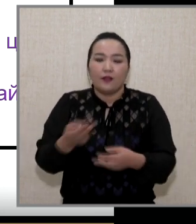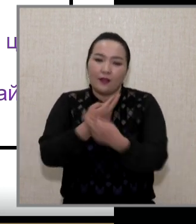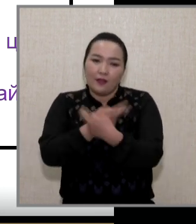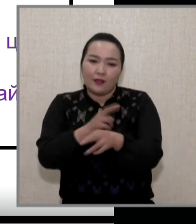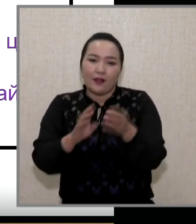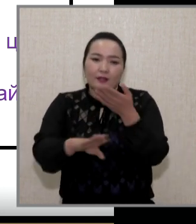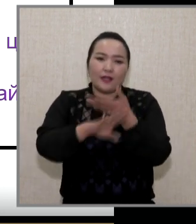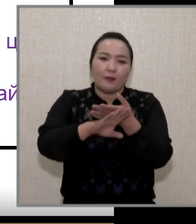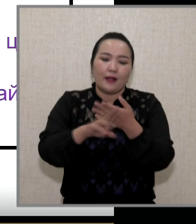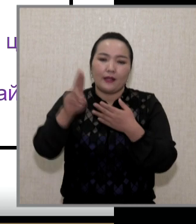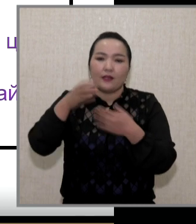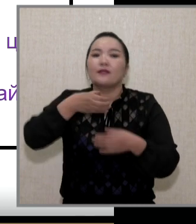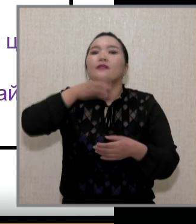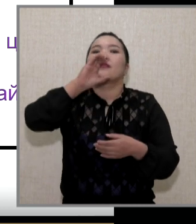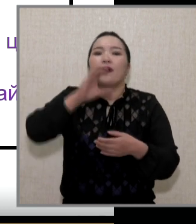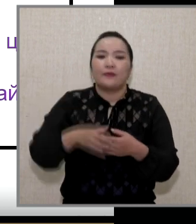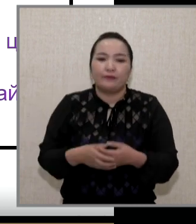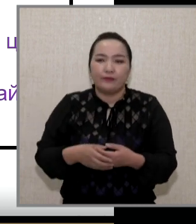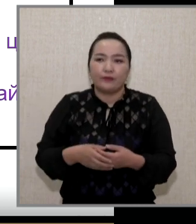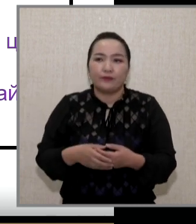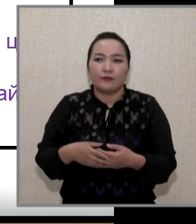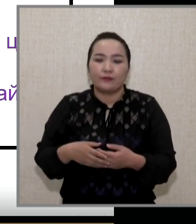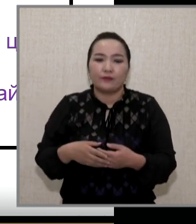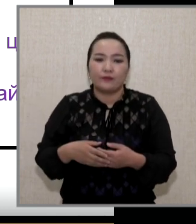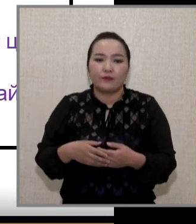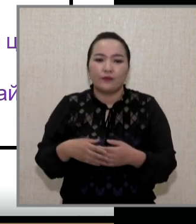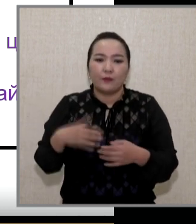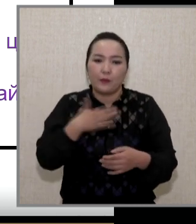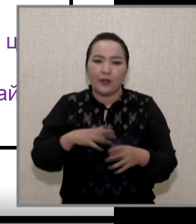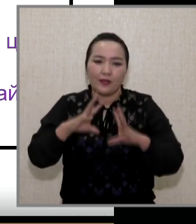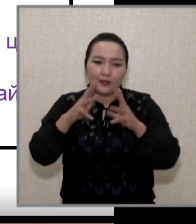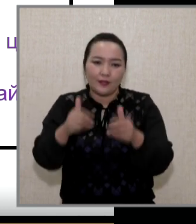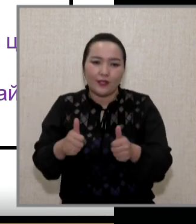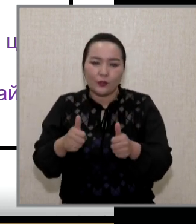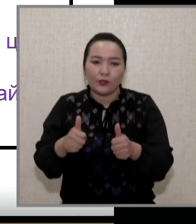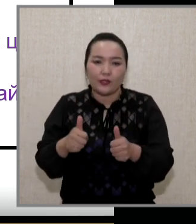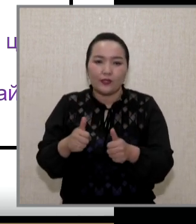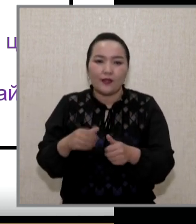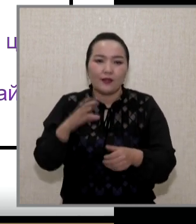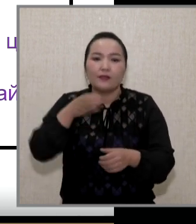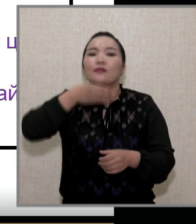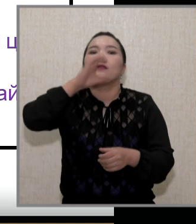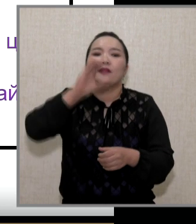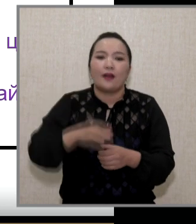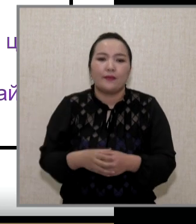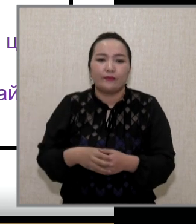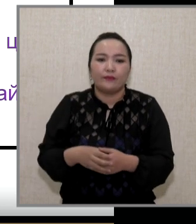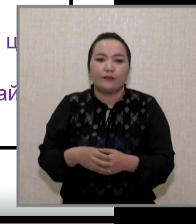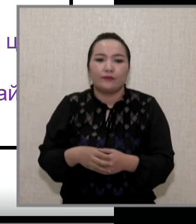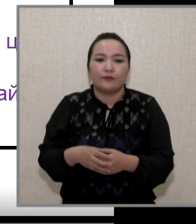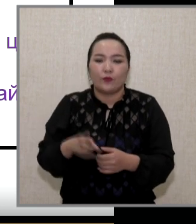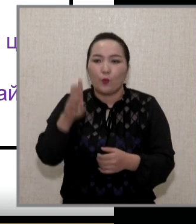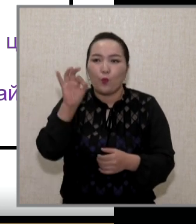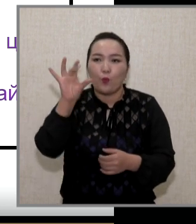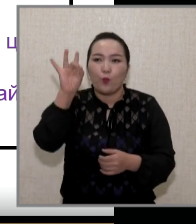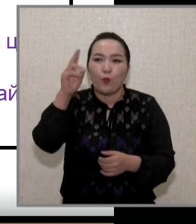дархлааг дэмжих, ядаргааг одоо бие махбодыг сэргээх зорилттайгаар чанж хэрэгэлдэг ийм цайнууд байна. За тэдгээр цайнаас дурдах юм бол авах